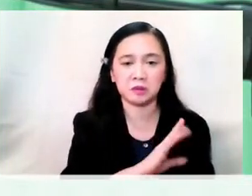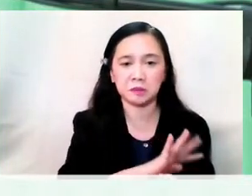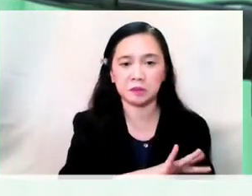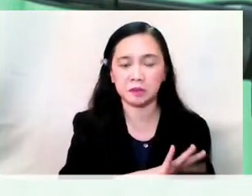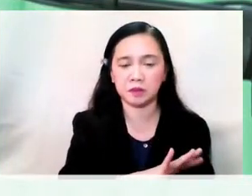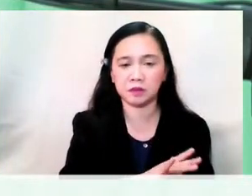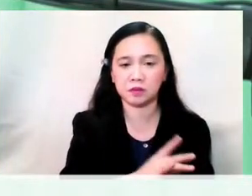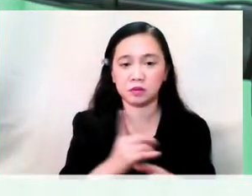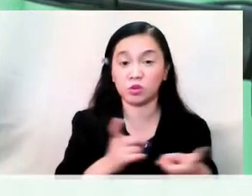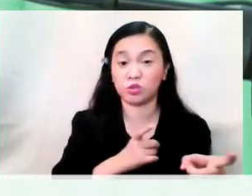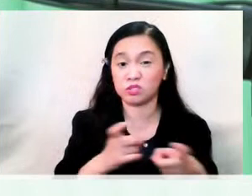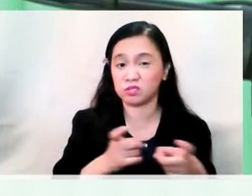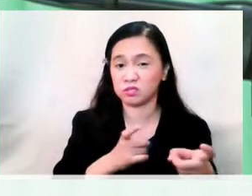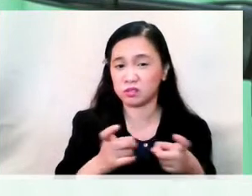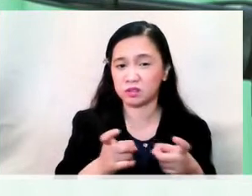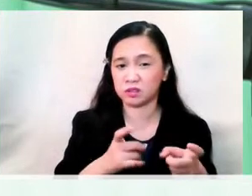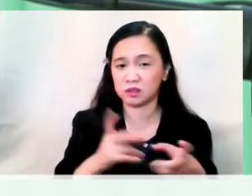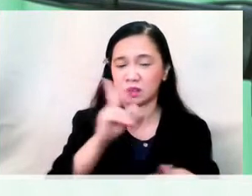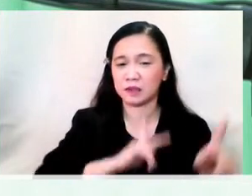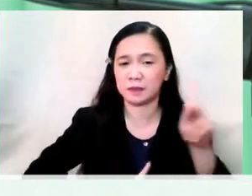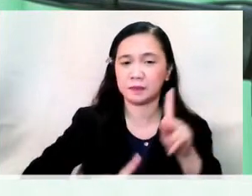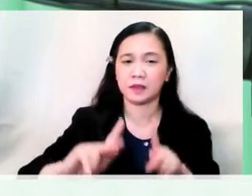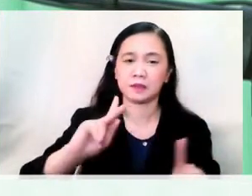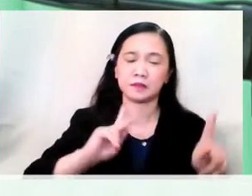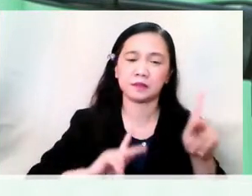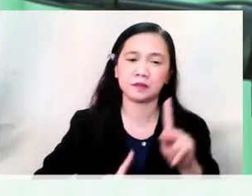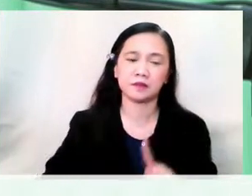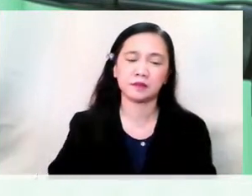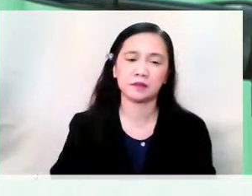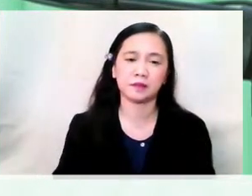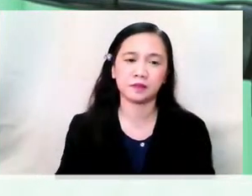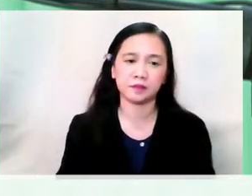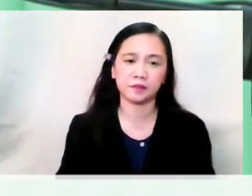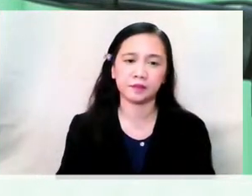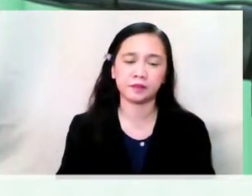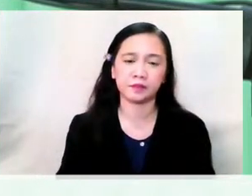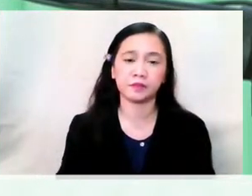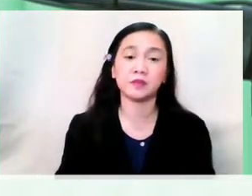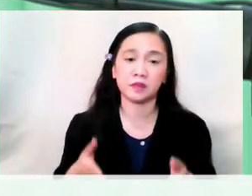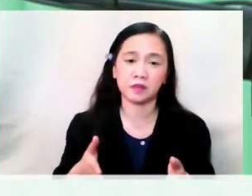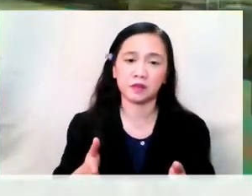mga tao. Let us cross to the other side.